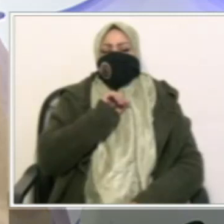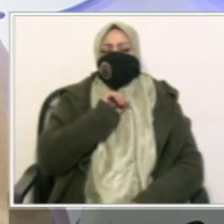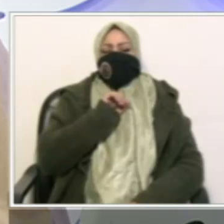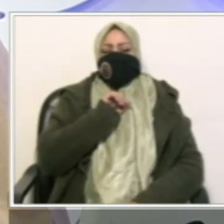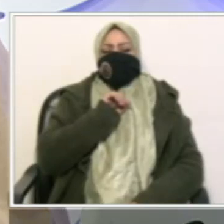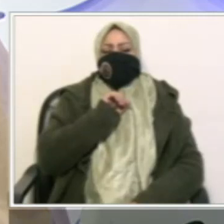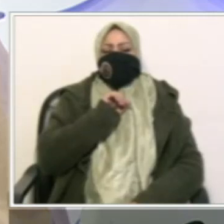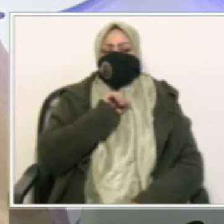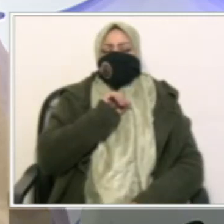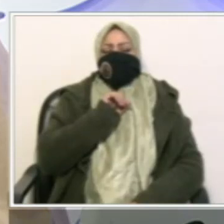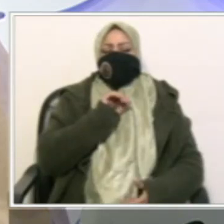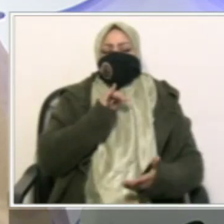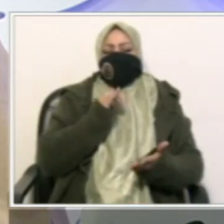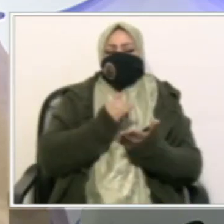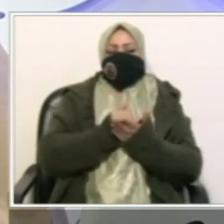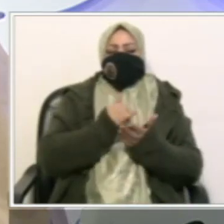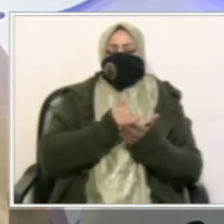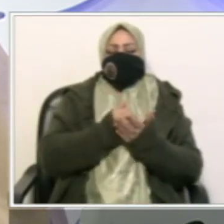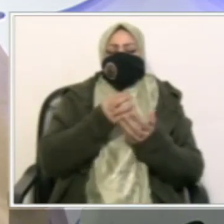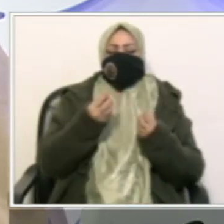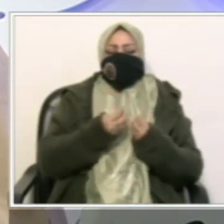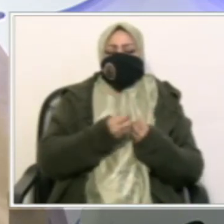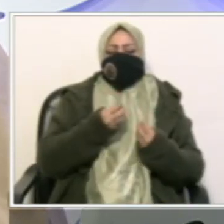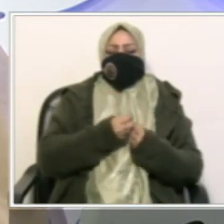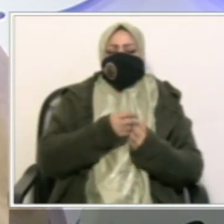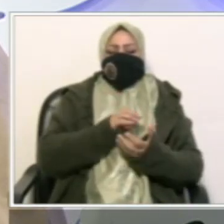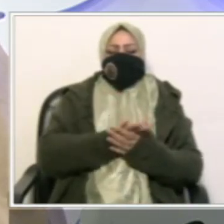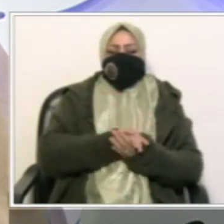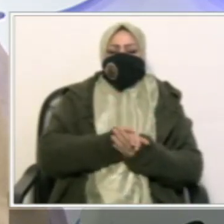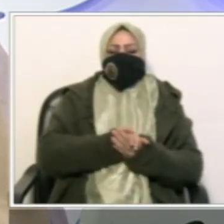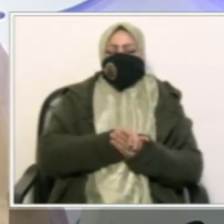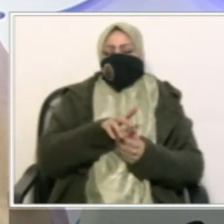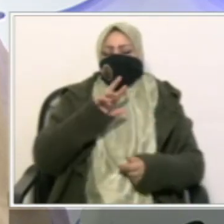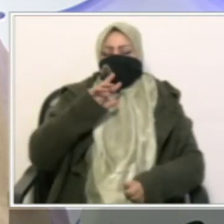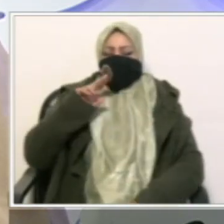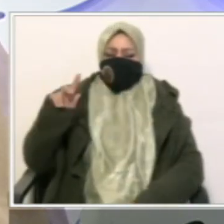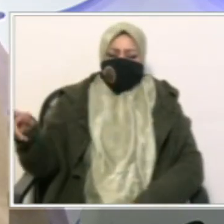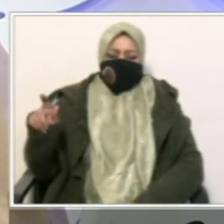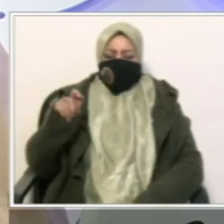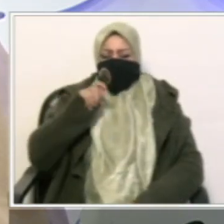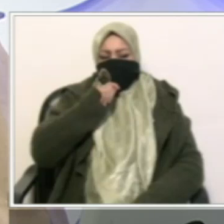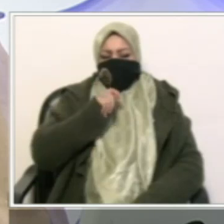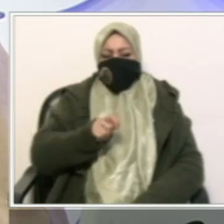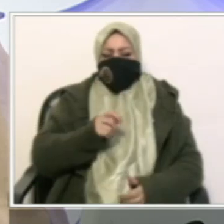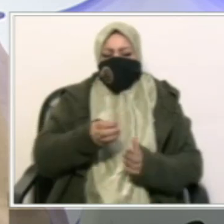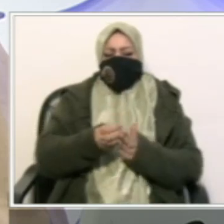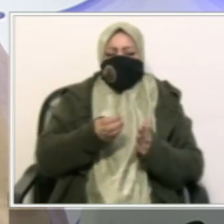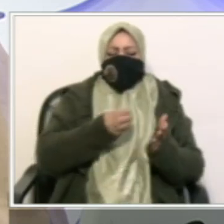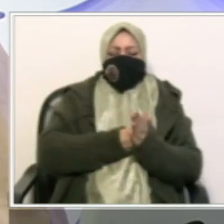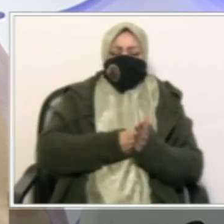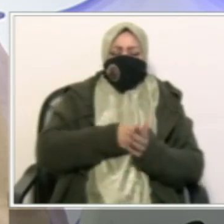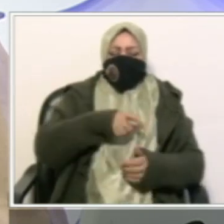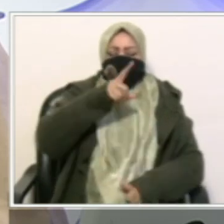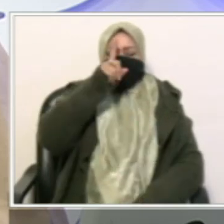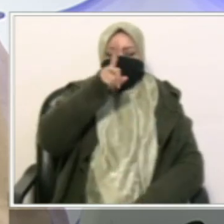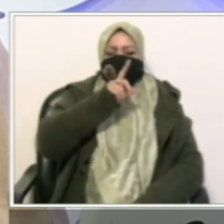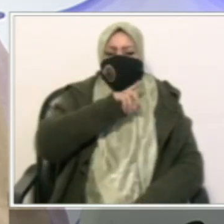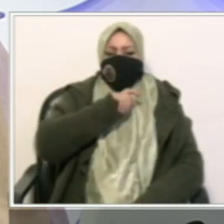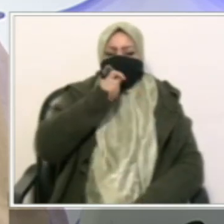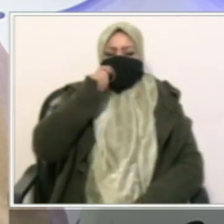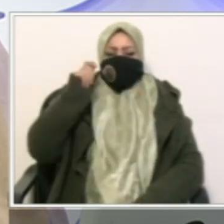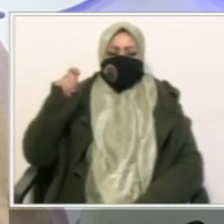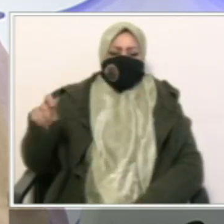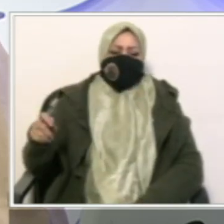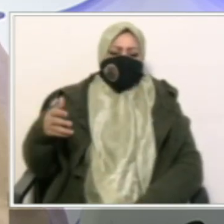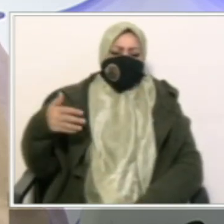ويجوز سبها ابتداء، مع ذلك نهانا الله عز وجل عن سب آلهة المشركين بحضرتهم